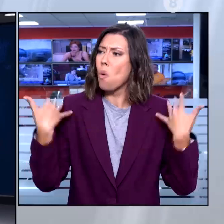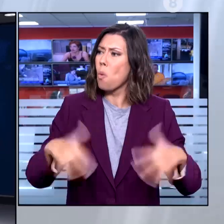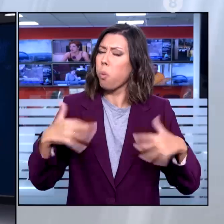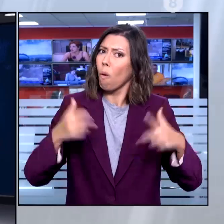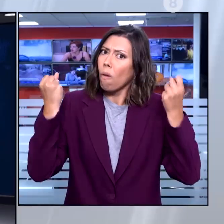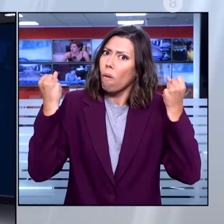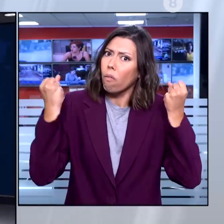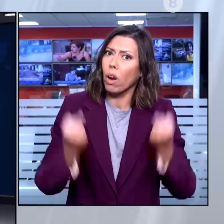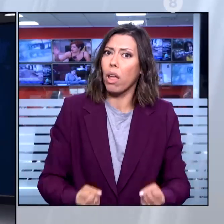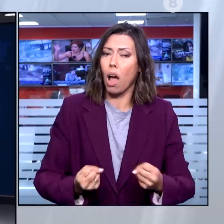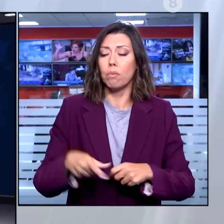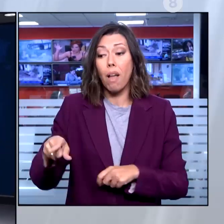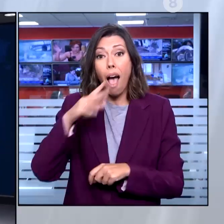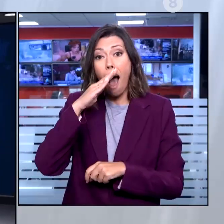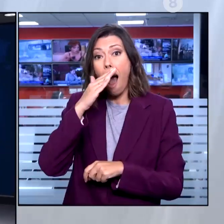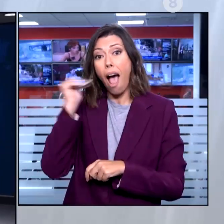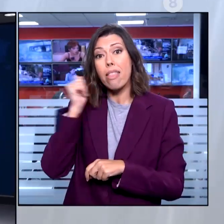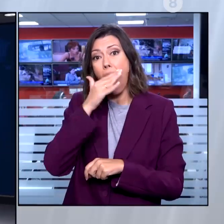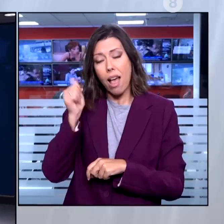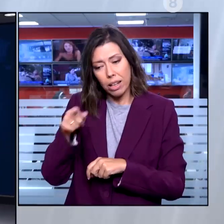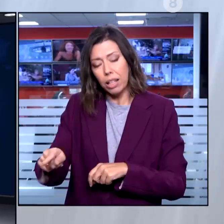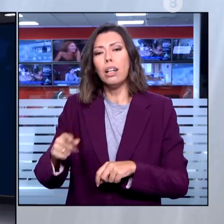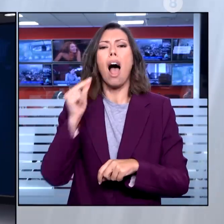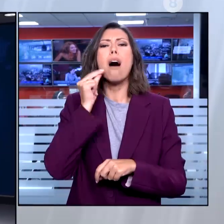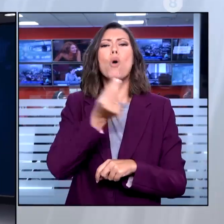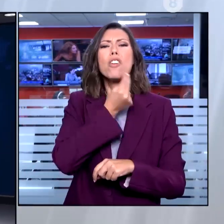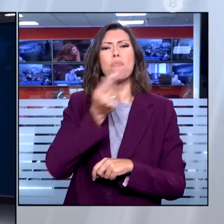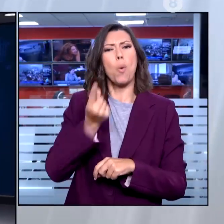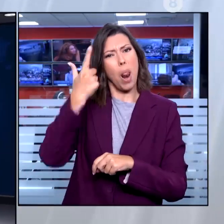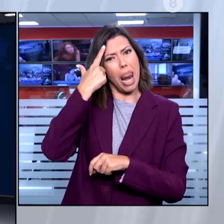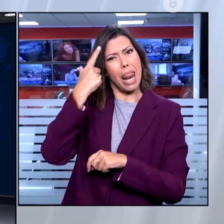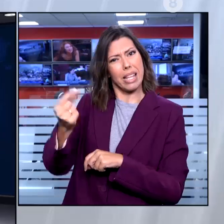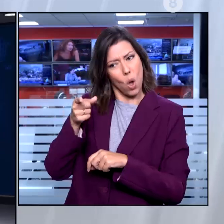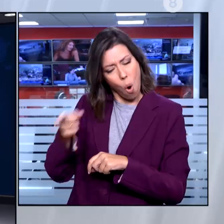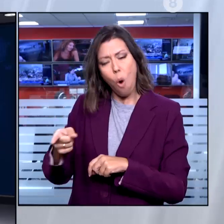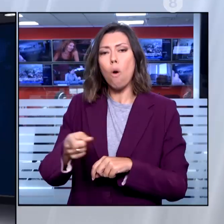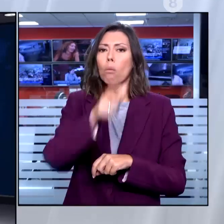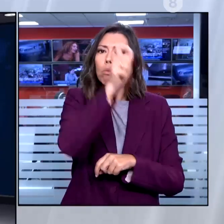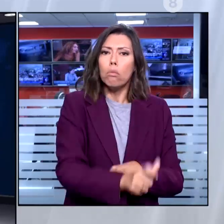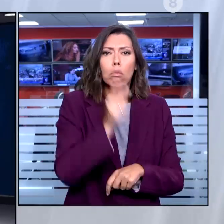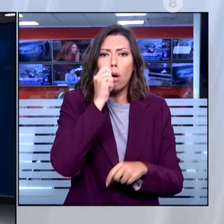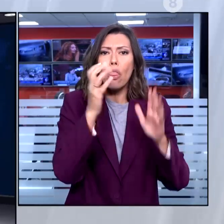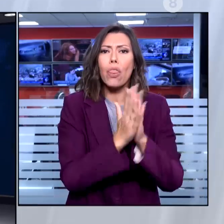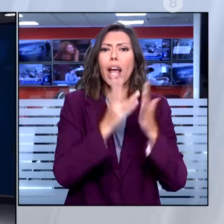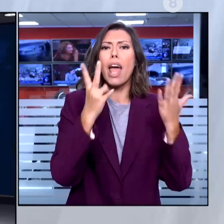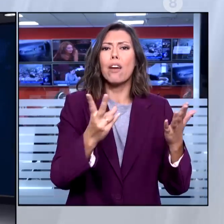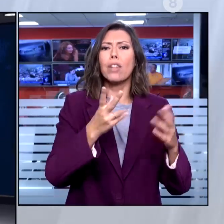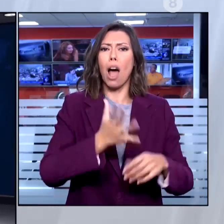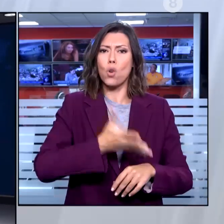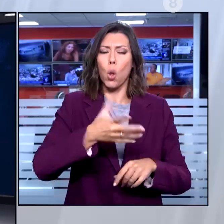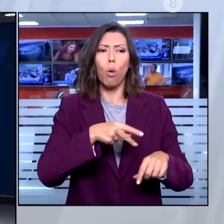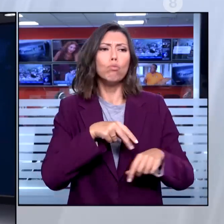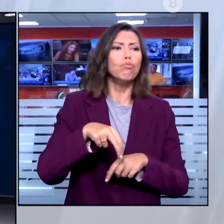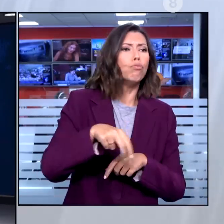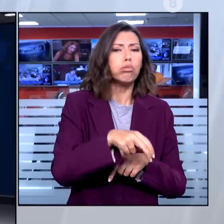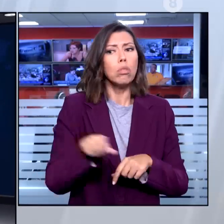Χανιά, ανήλικοι μπήκαν στο προάβλιο του σχολείου και αφού διαπληκτίστηκαν μαζί του, μαχαίρωσαν στο πρόσωπο ένα 17χρονο, ο οποίος μεταφέρθηκε αιμόφυρτο